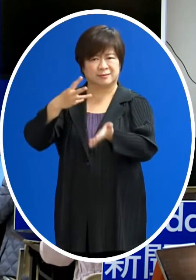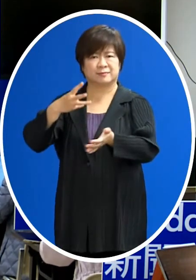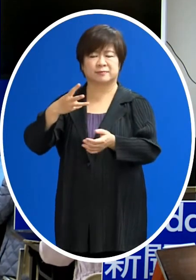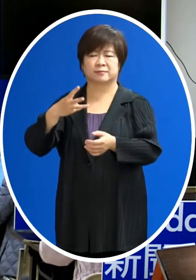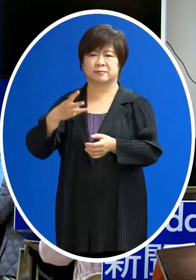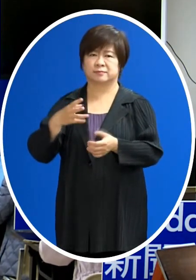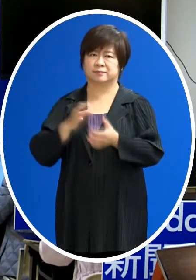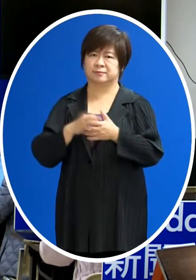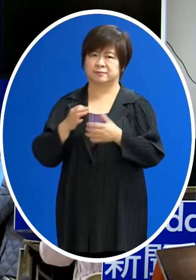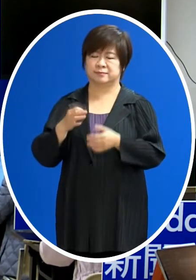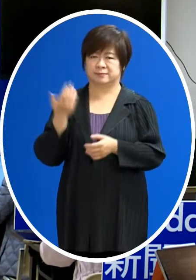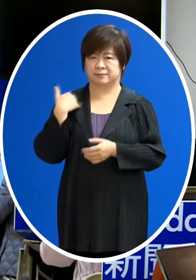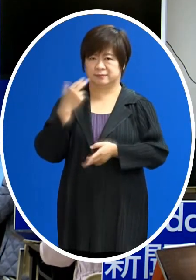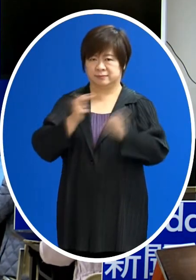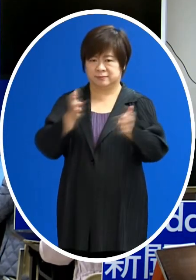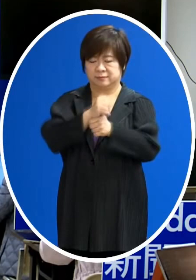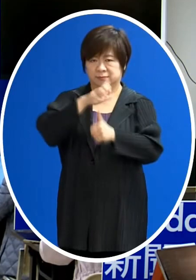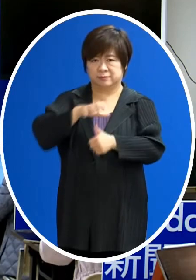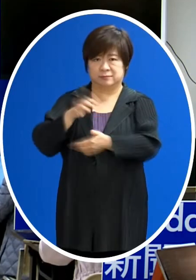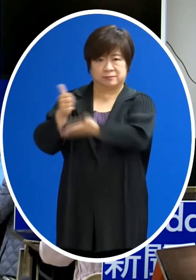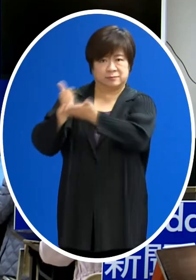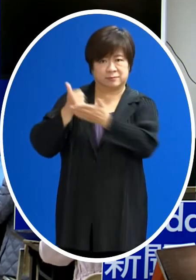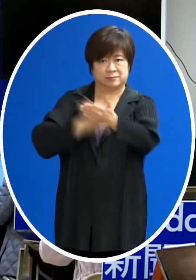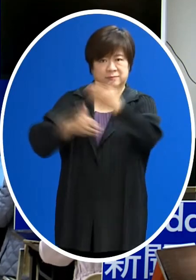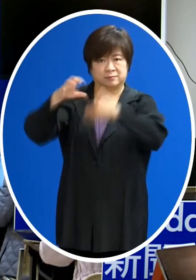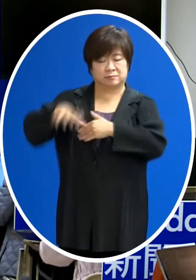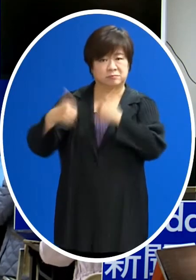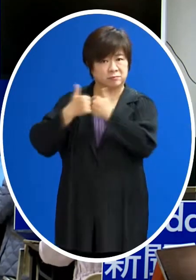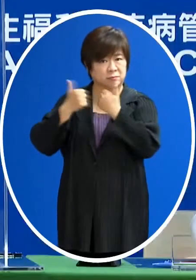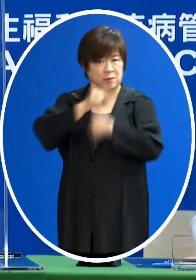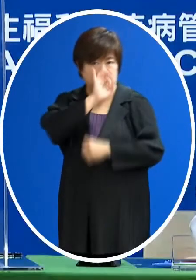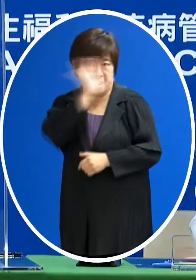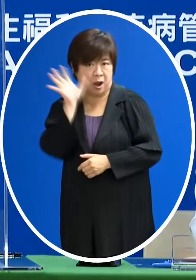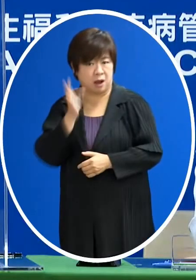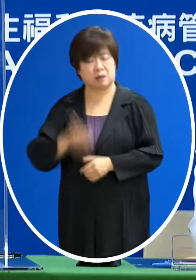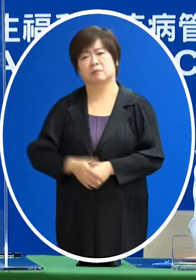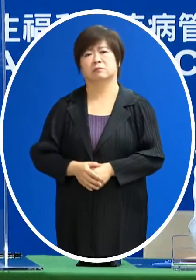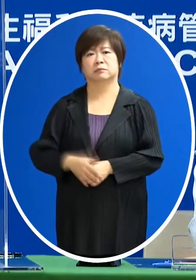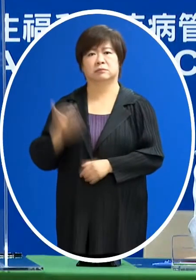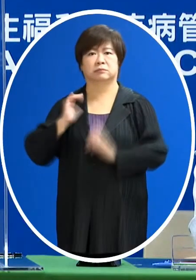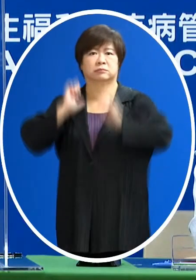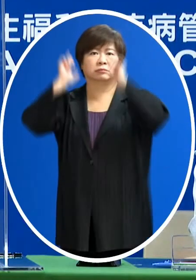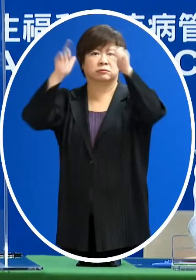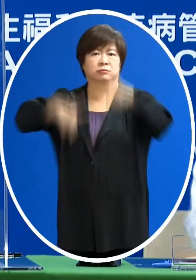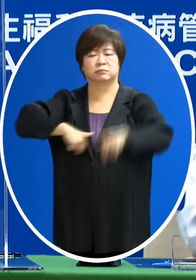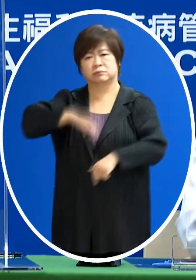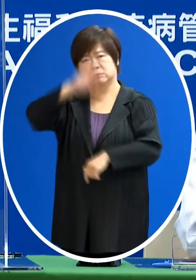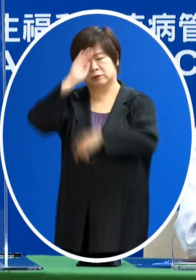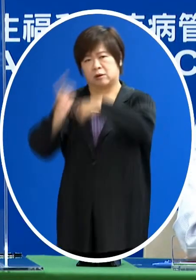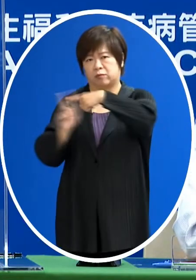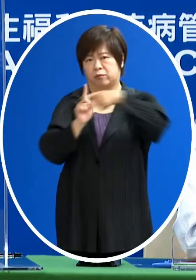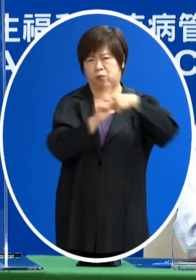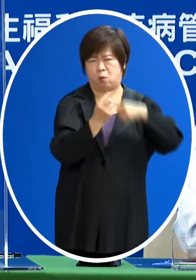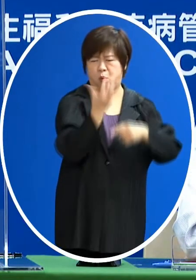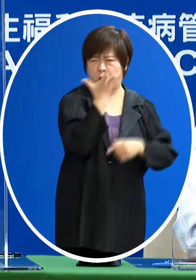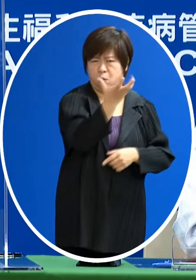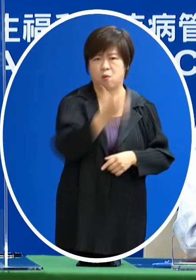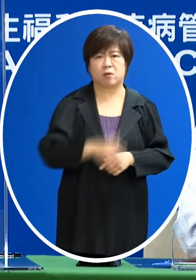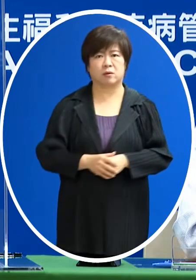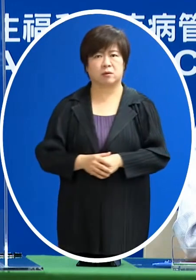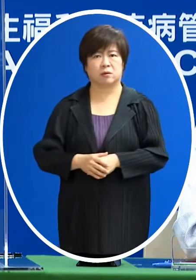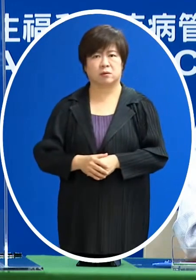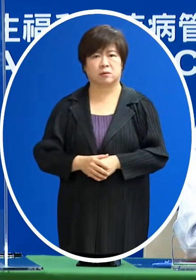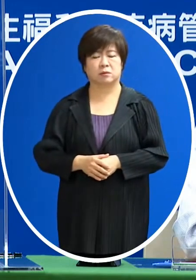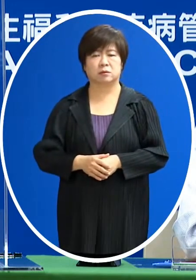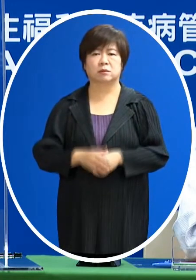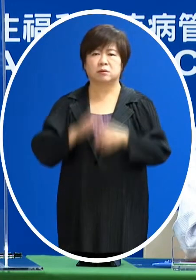当初这个讨论并没有找交通部开会吗？ 没有，那时候一天的确诊的数目很高，哦，那相对